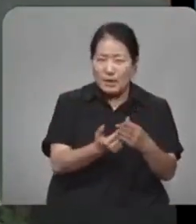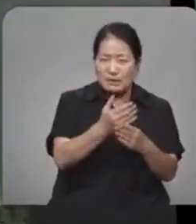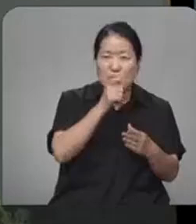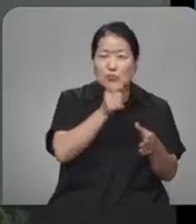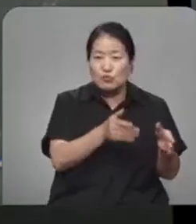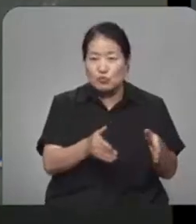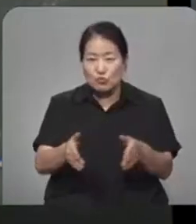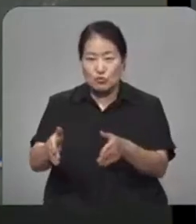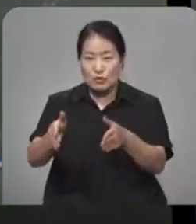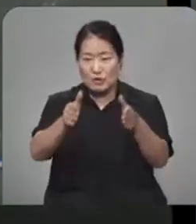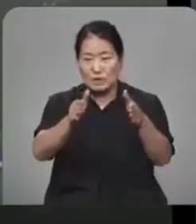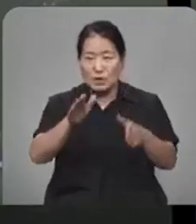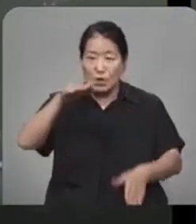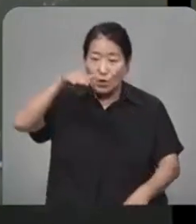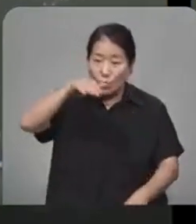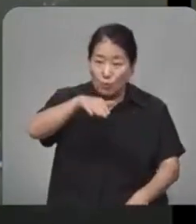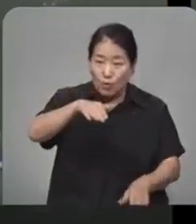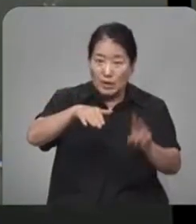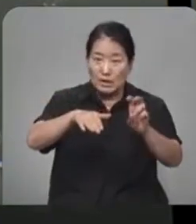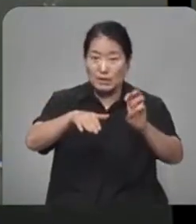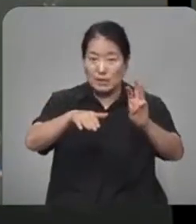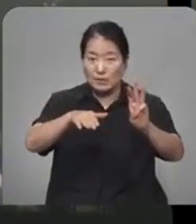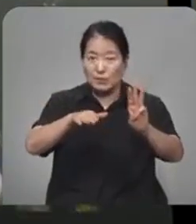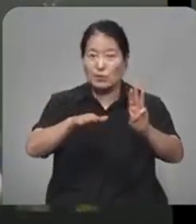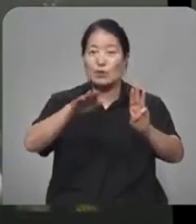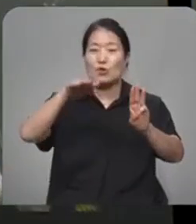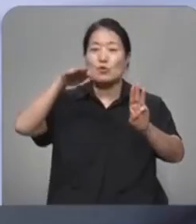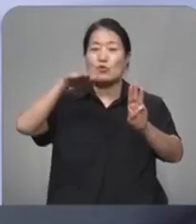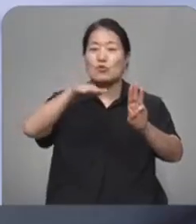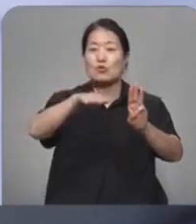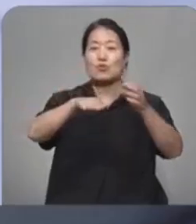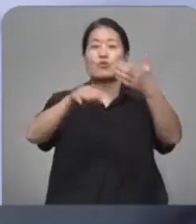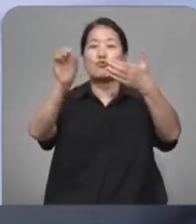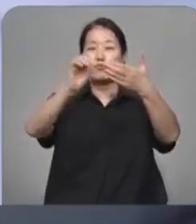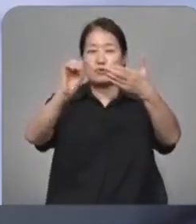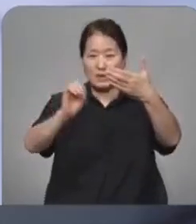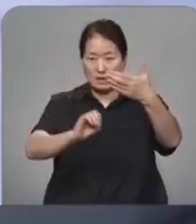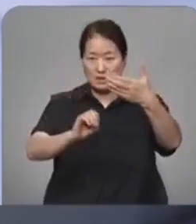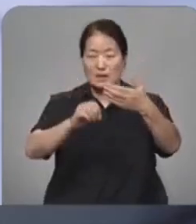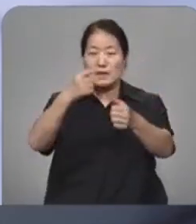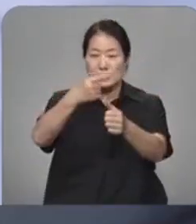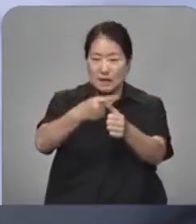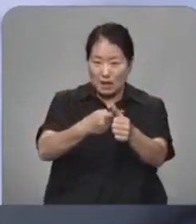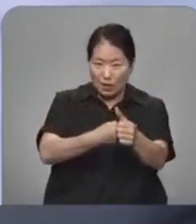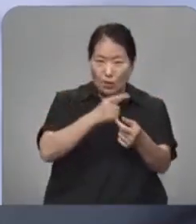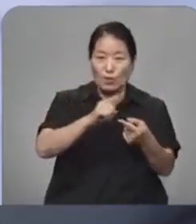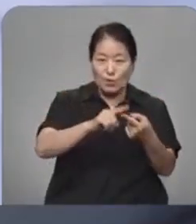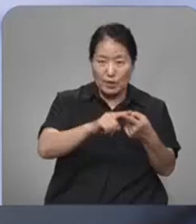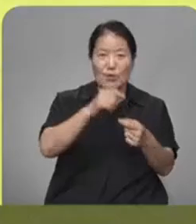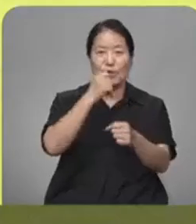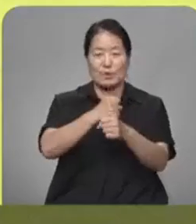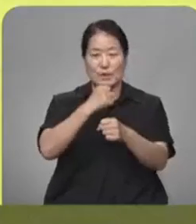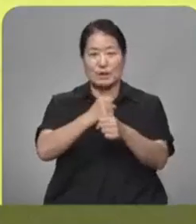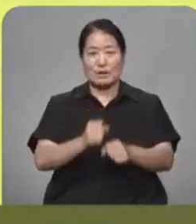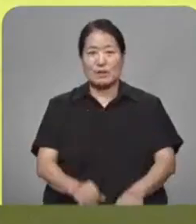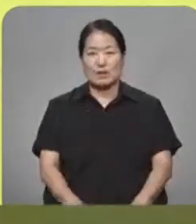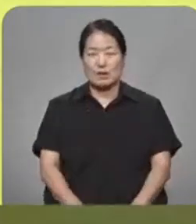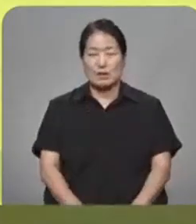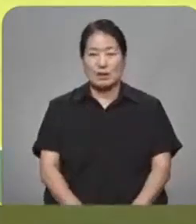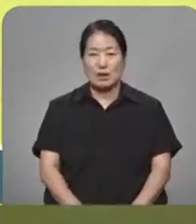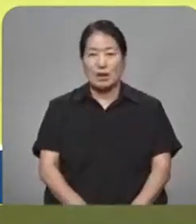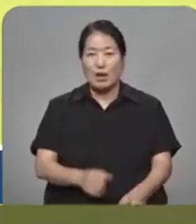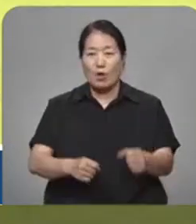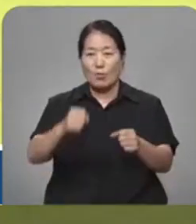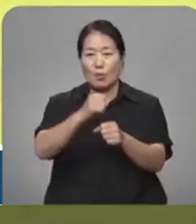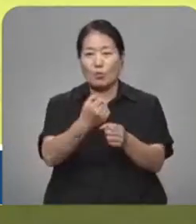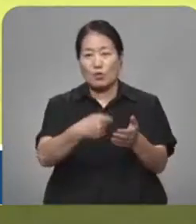물길은 경사도를 23%에서 9%로 낮추는 등 자연형 계류를 조성합니다. 산림식생 복원을 위해선